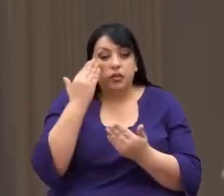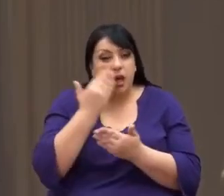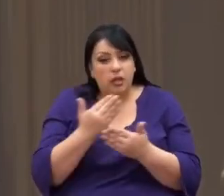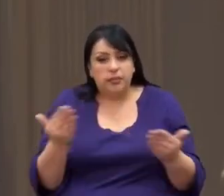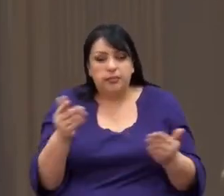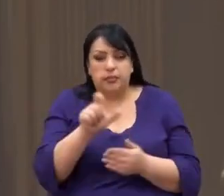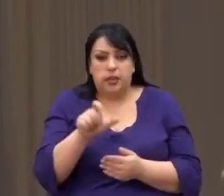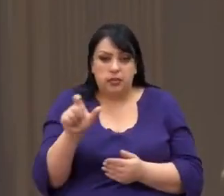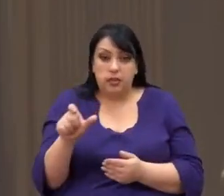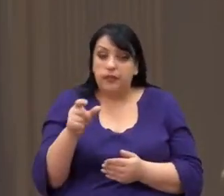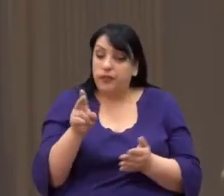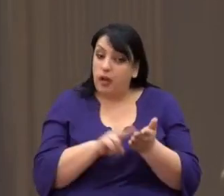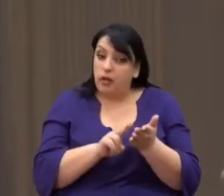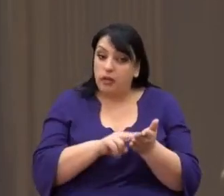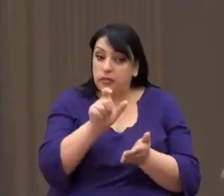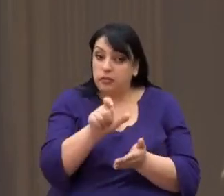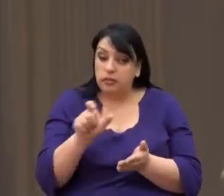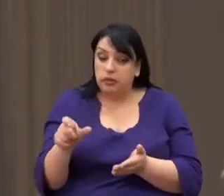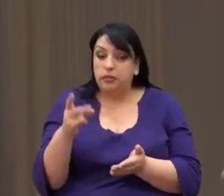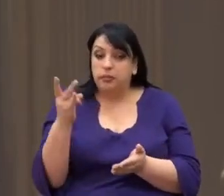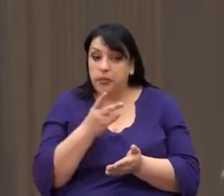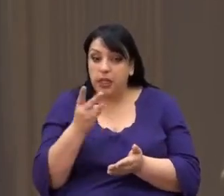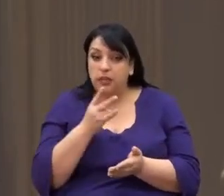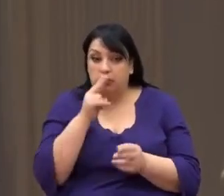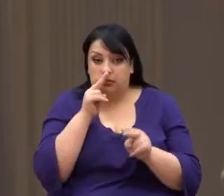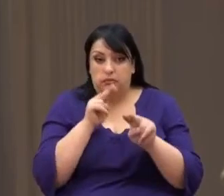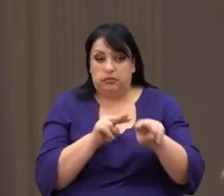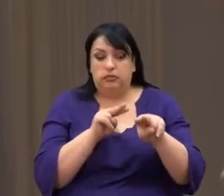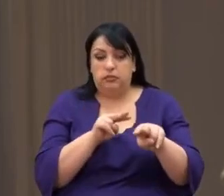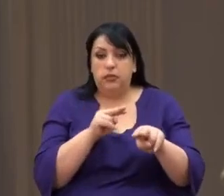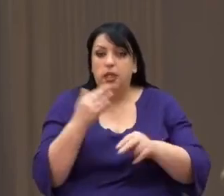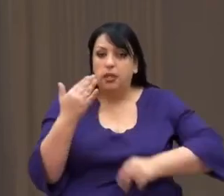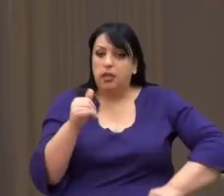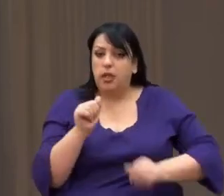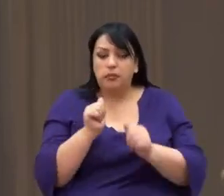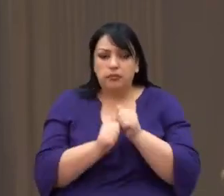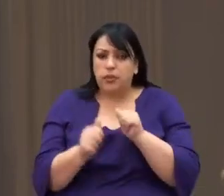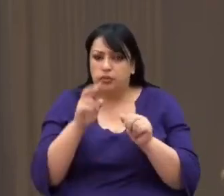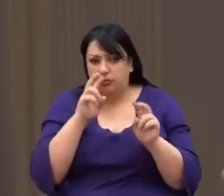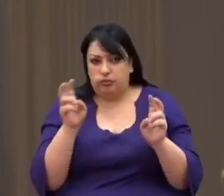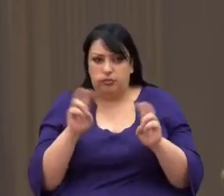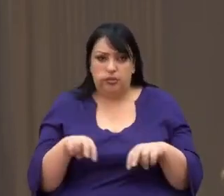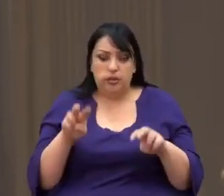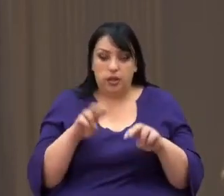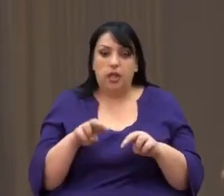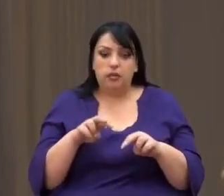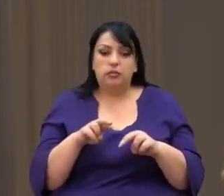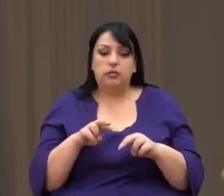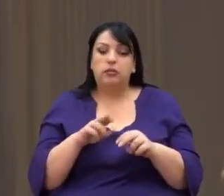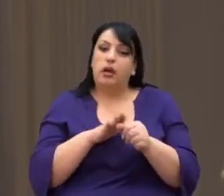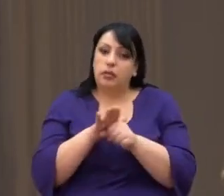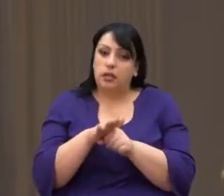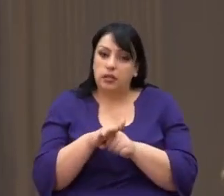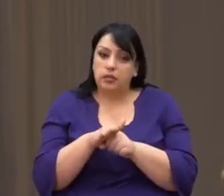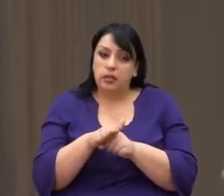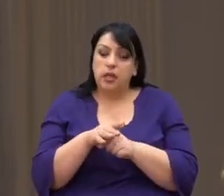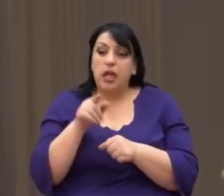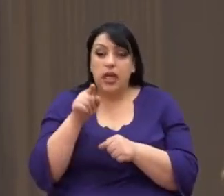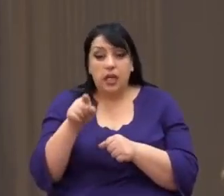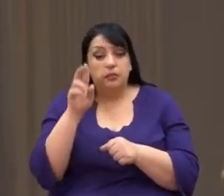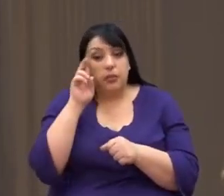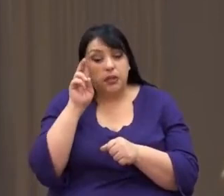կարևոր է, որ քաղաքացիները պետք է հետևողականորեն իրենց վերահսկողությունը իրականացնեն, արդյոք այդ քաղաքական